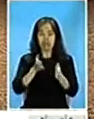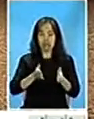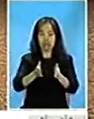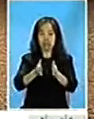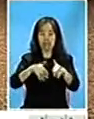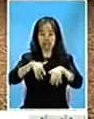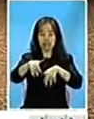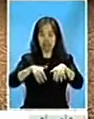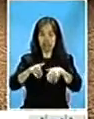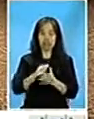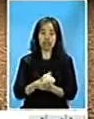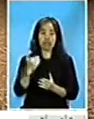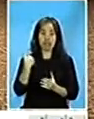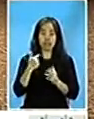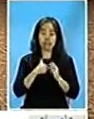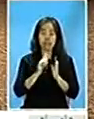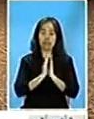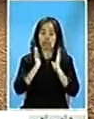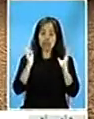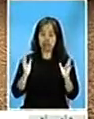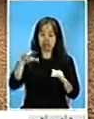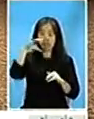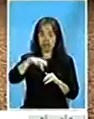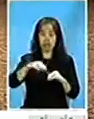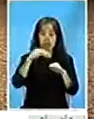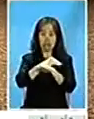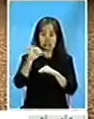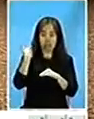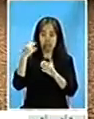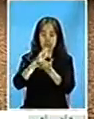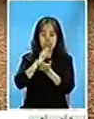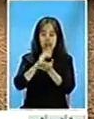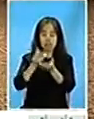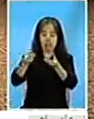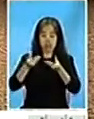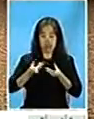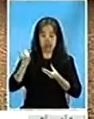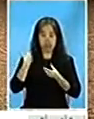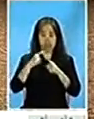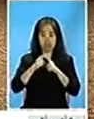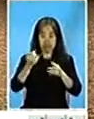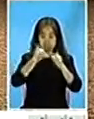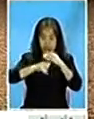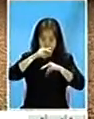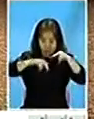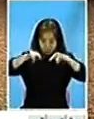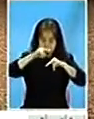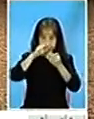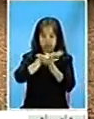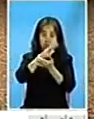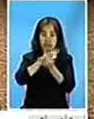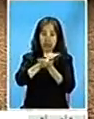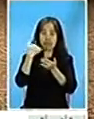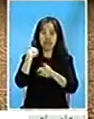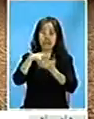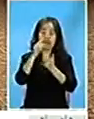คะที่ดิฉันได้ต้องขอขอบคุณหน่วยงานที่ได้มอบเอกสารมาให้นะคะแต่เมื่อได้ลงไปตรวจสอบกับเอกสารขาวคาดแดง